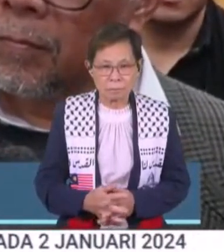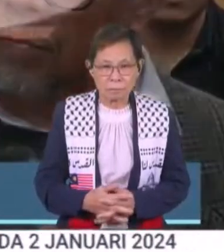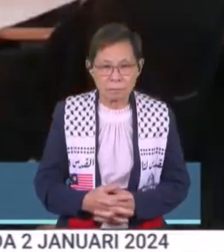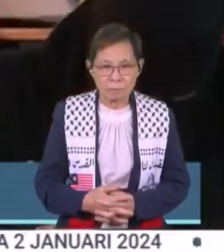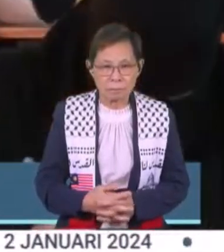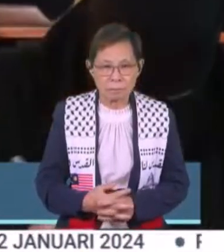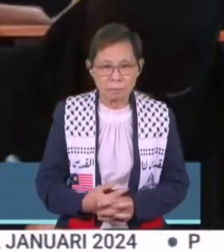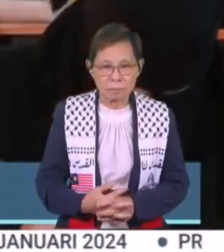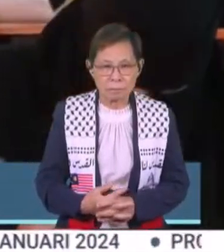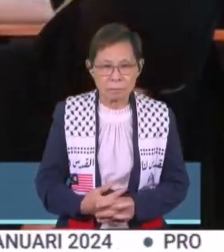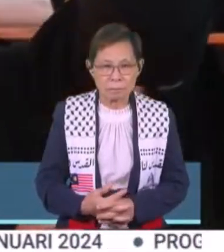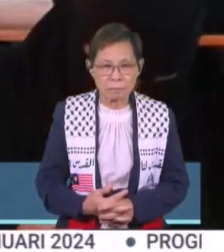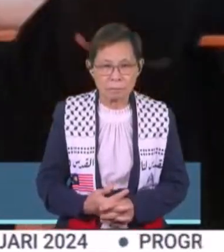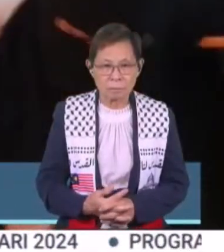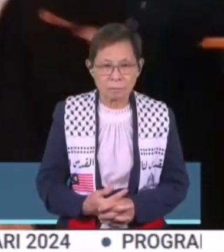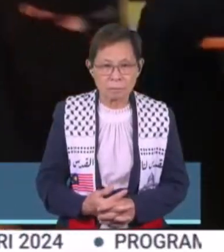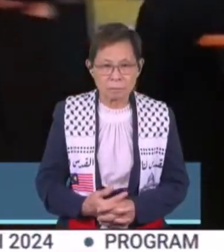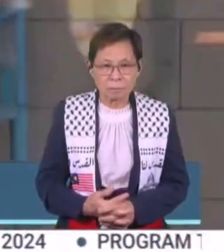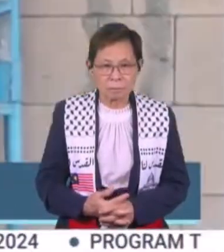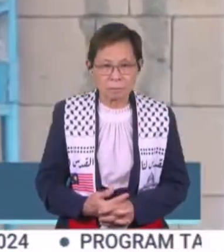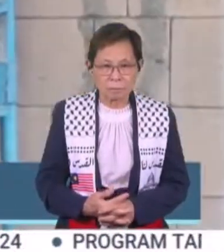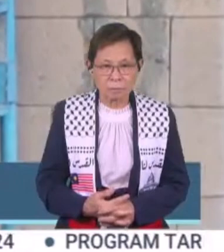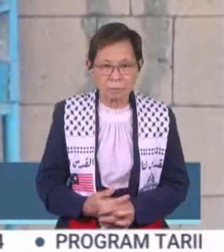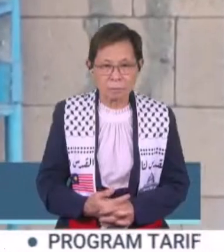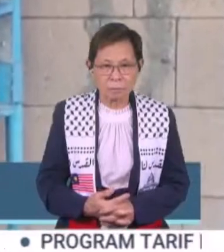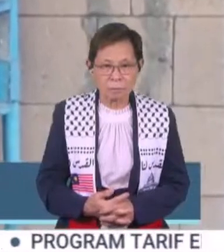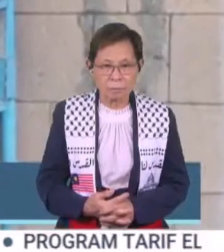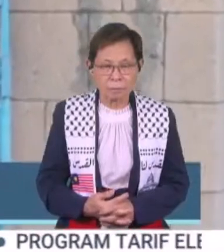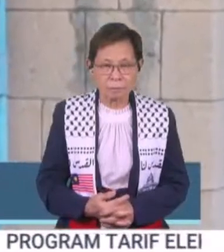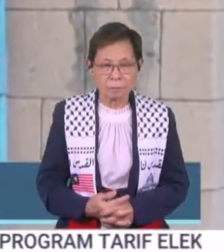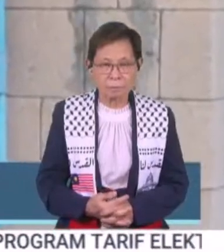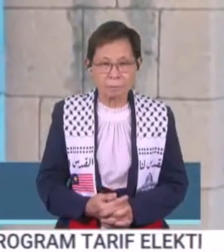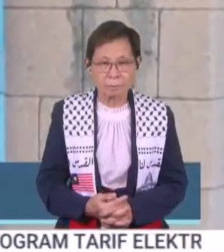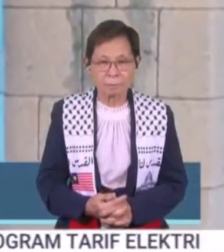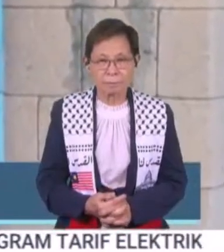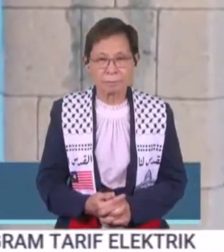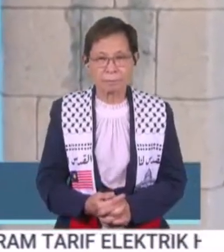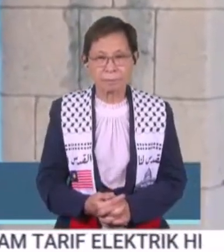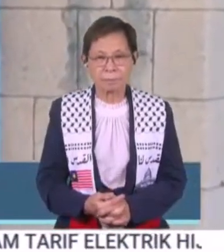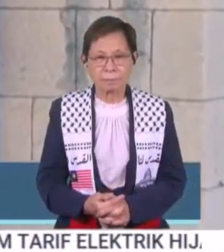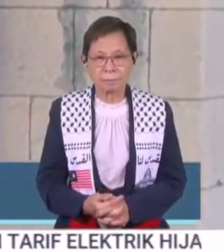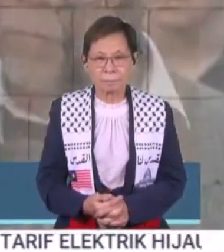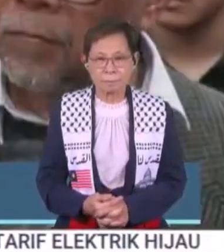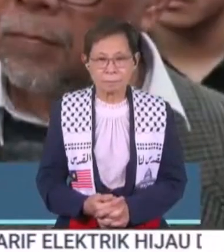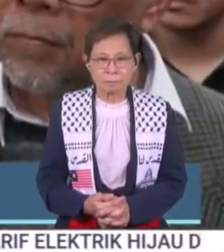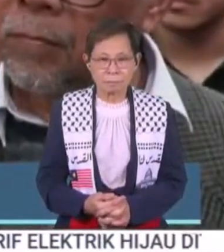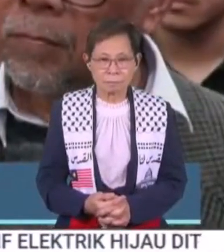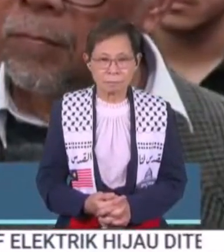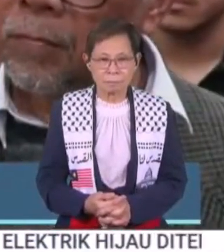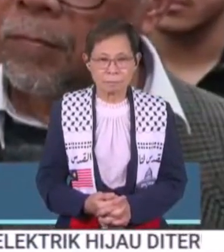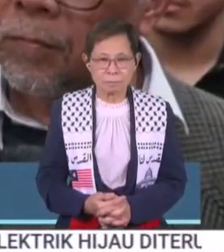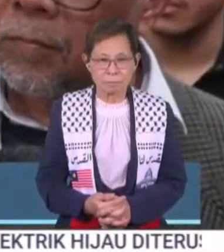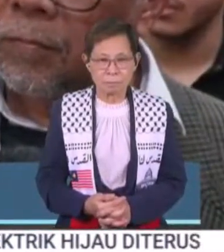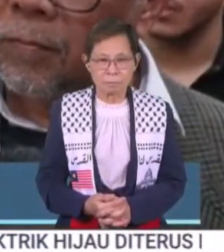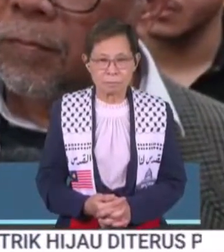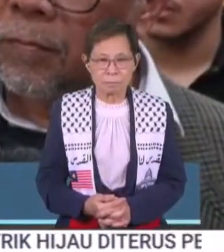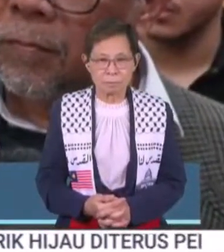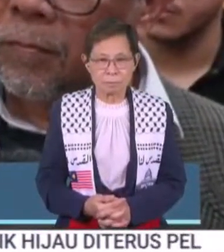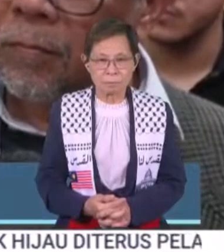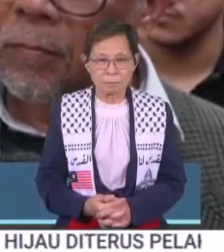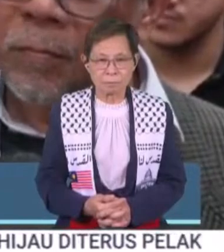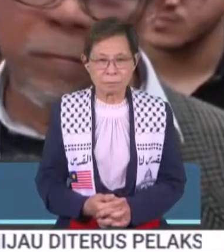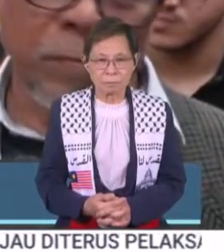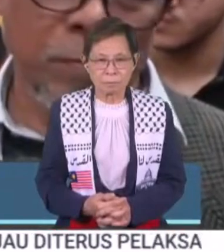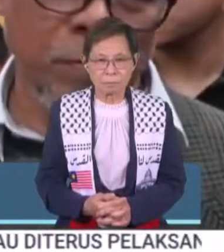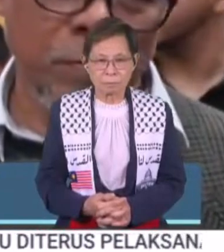التخصصات التطبيقيه كالطب والحاسوب والفيزياء والكيمياء والرياضيات والاحياء وغيرها من